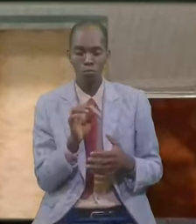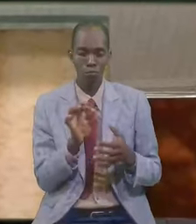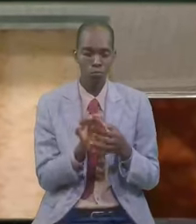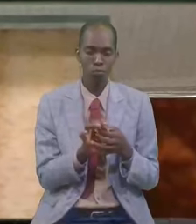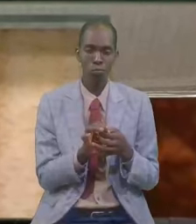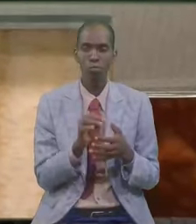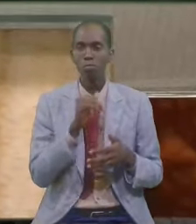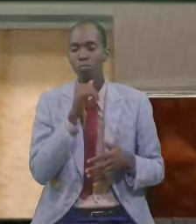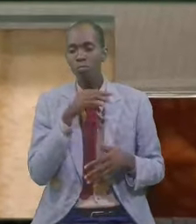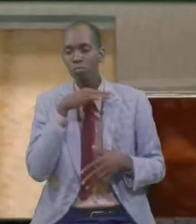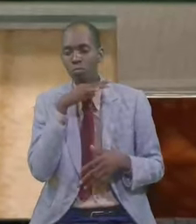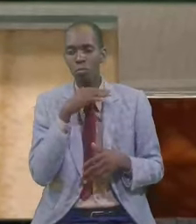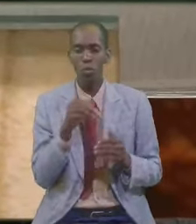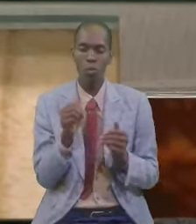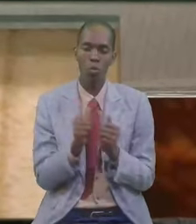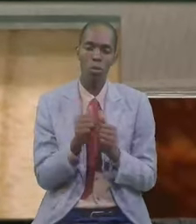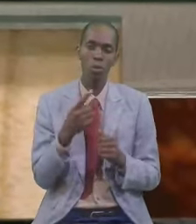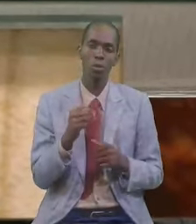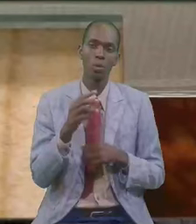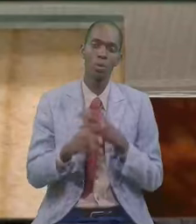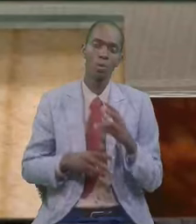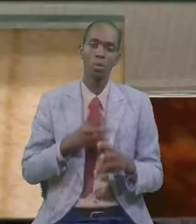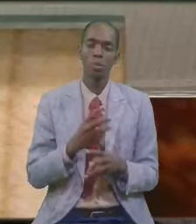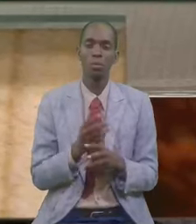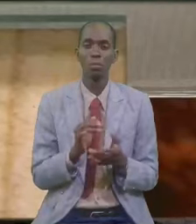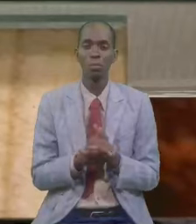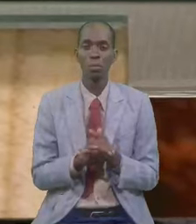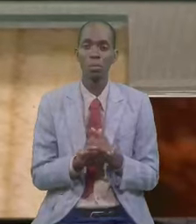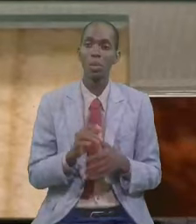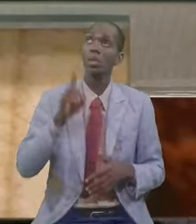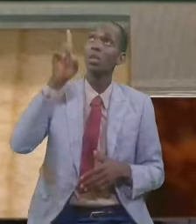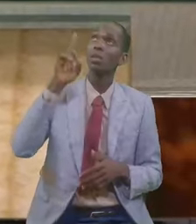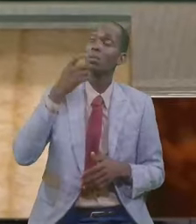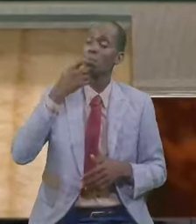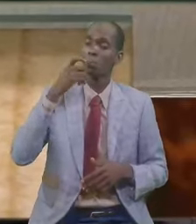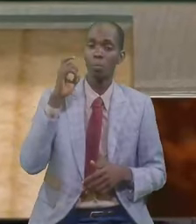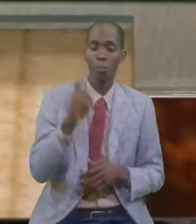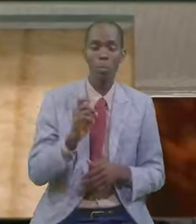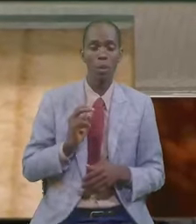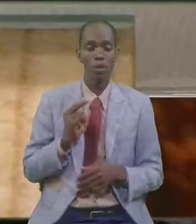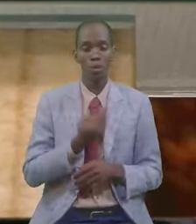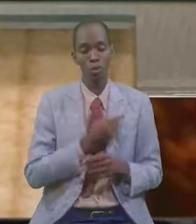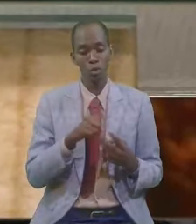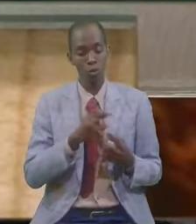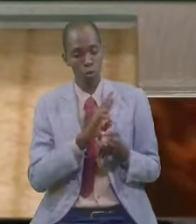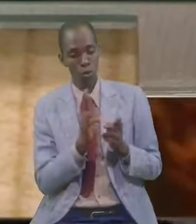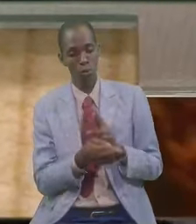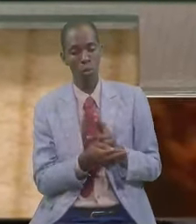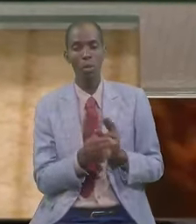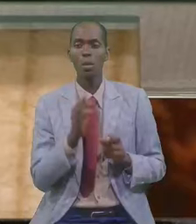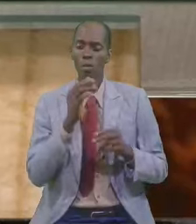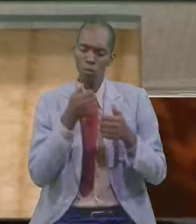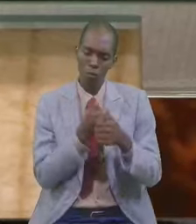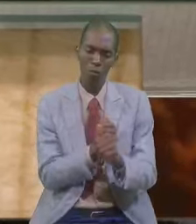préservez-vous de tout souillure du monde. Il nous a commandé de nous